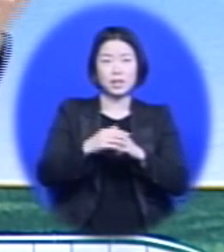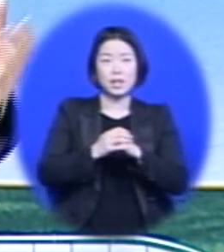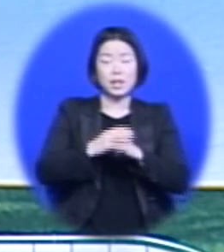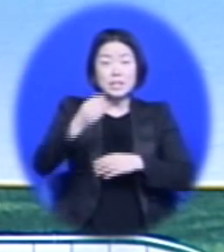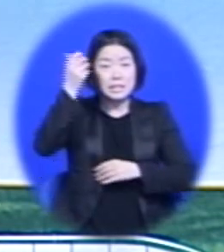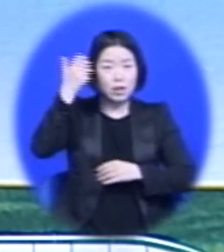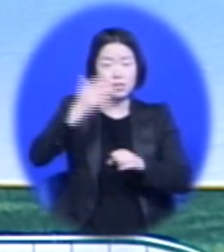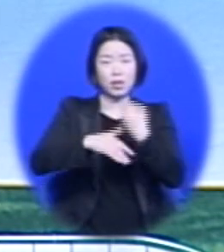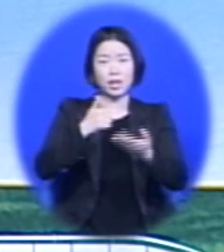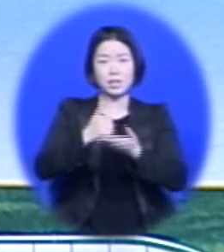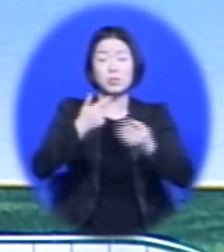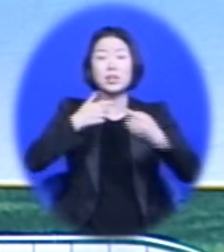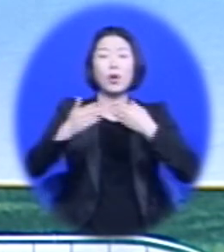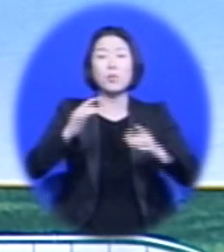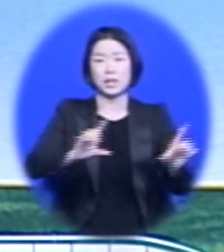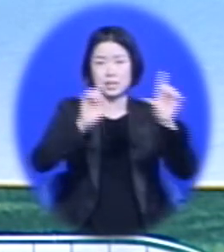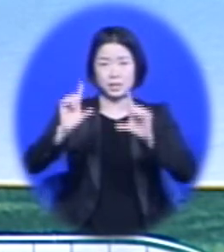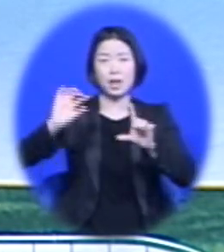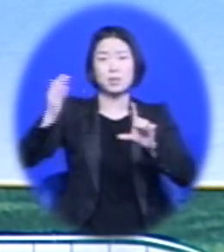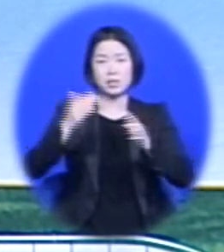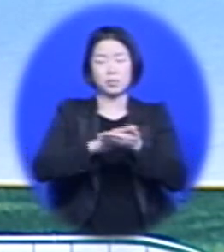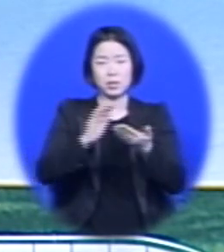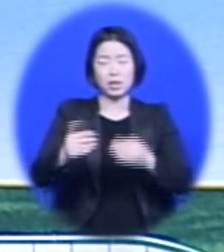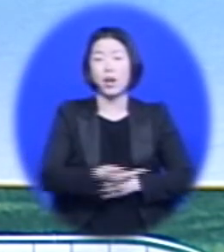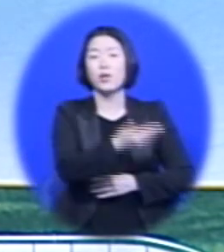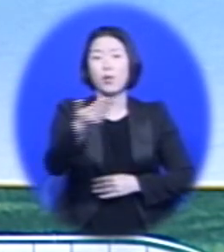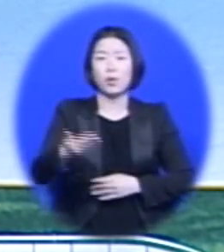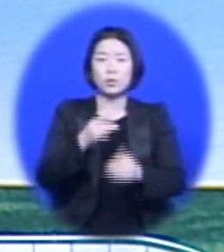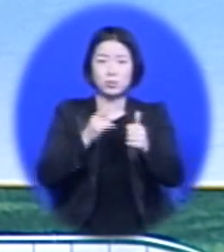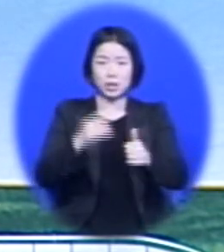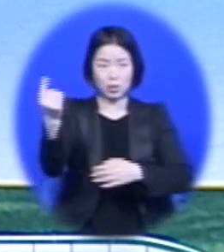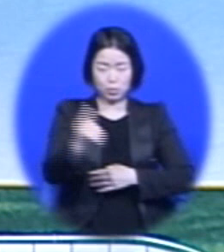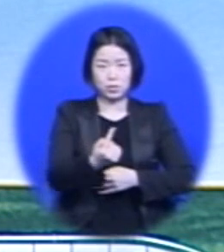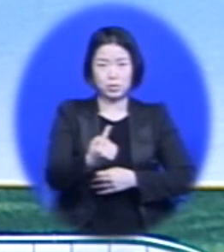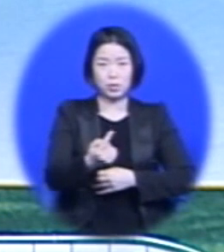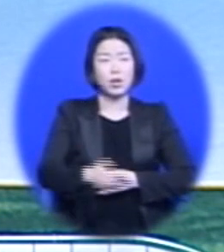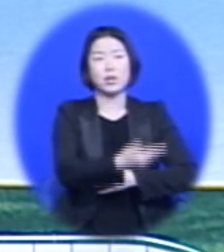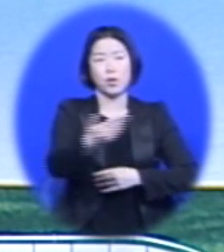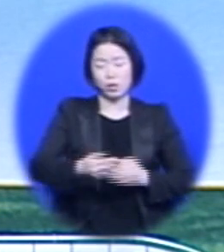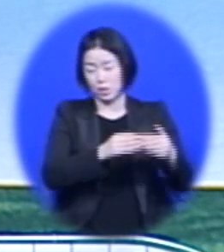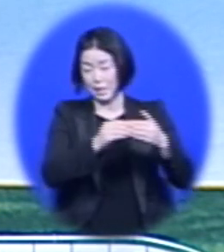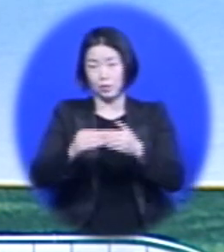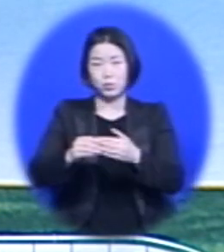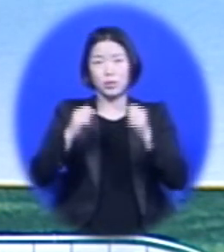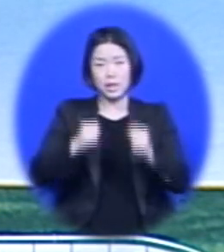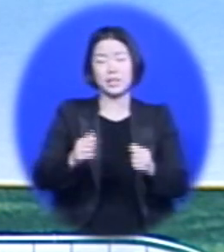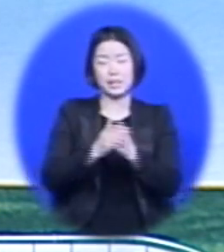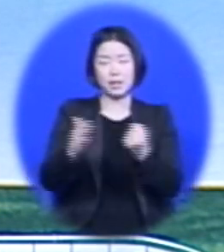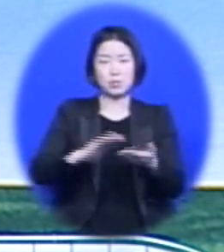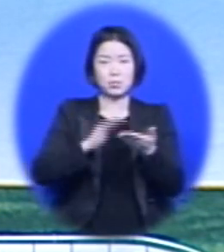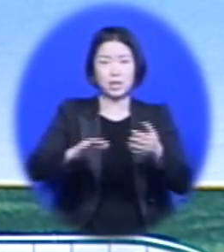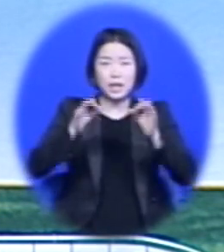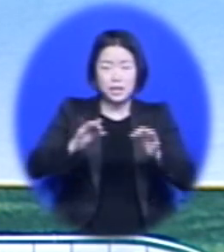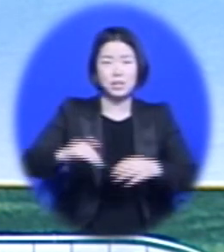성령 하나님을 경험하는 삶입니다. 여러분에게 오셔서 여러분을 이끄시고 계시기 때문입니다. 이제